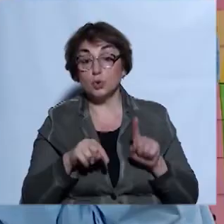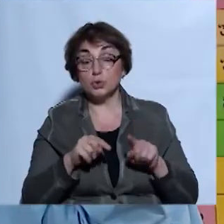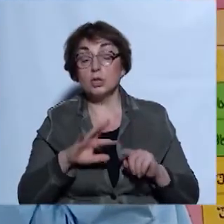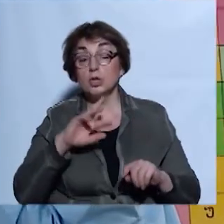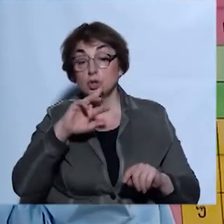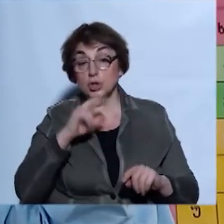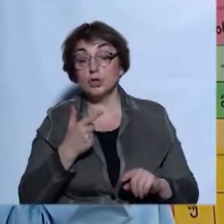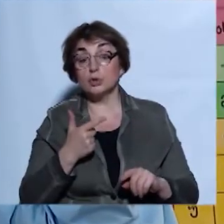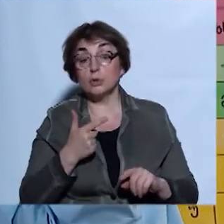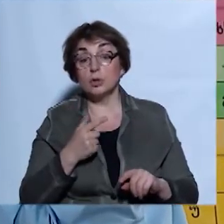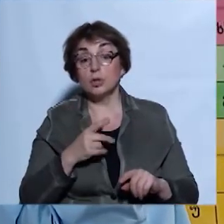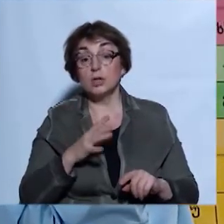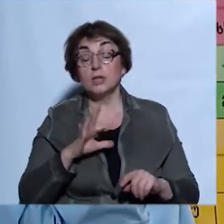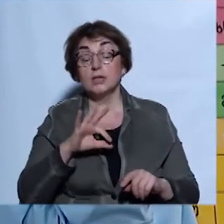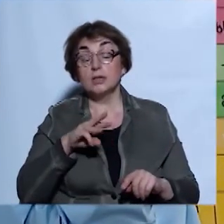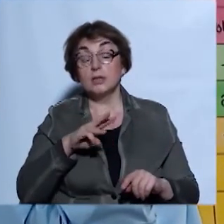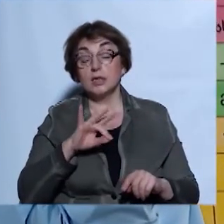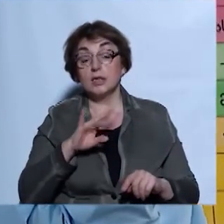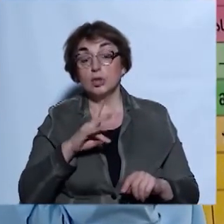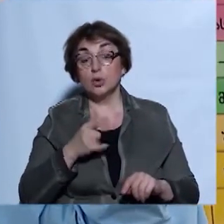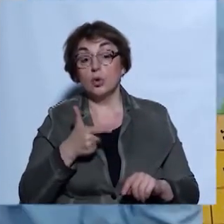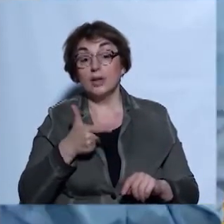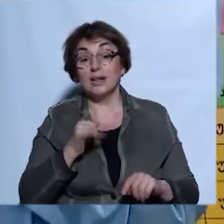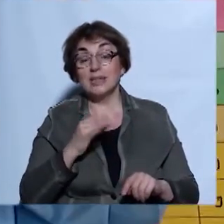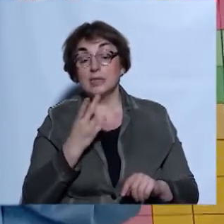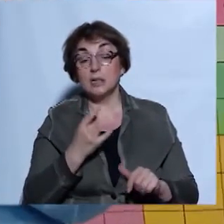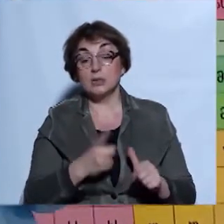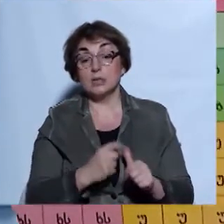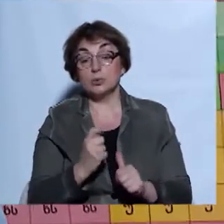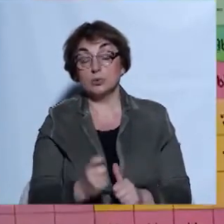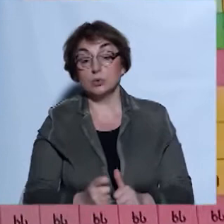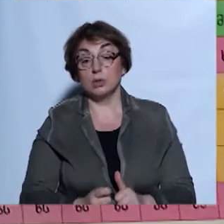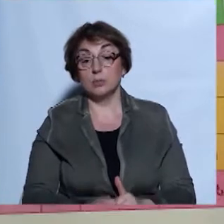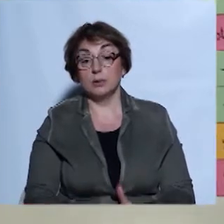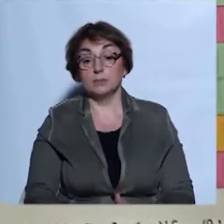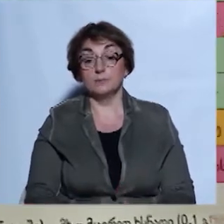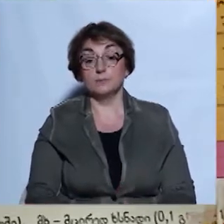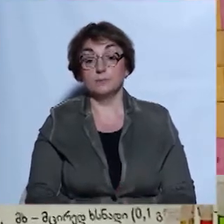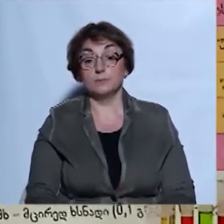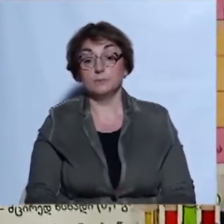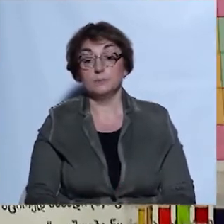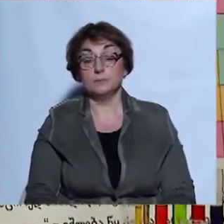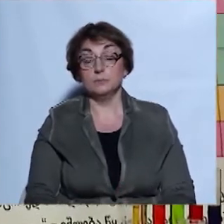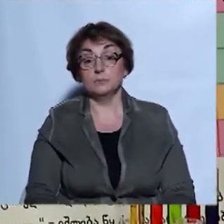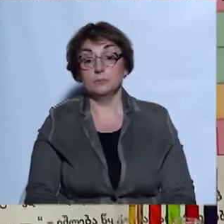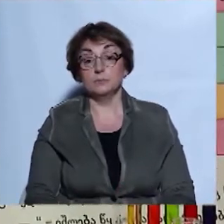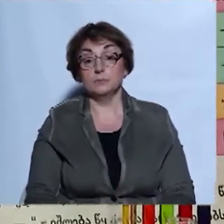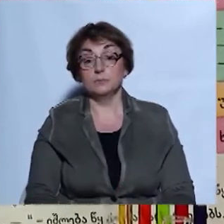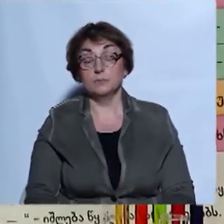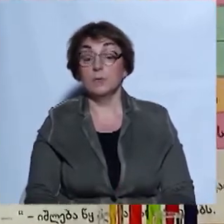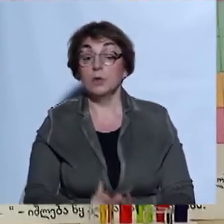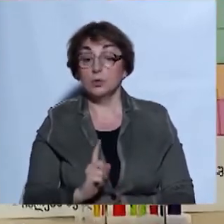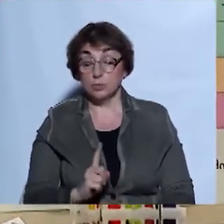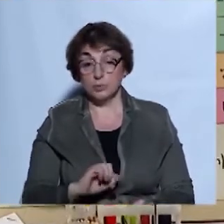Tuntsa daimaxsoret, rom es aris glicerulis trinitrati, romlisganats mzatdeba asapetkebeli nitiereba dinamiki.